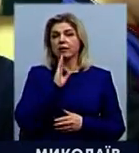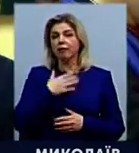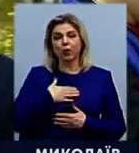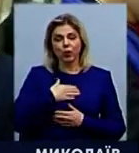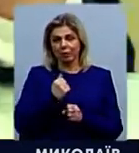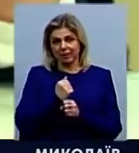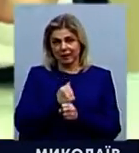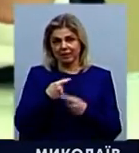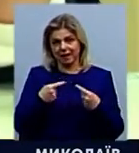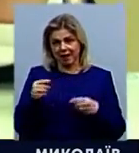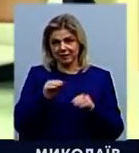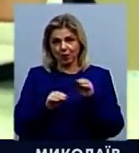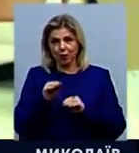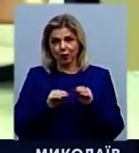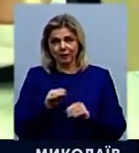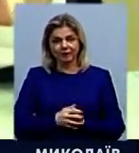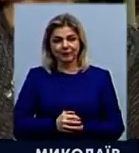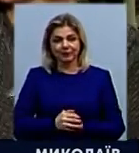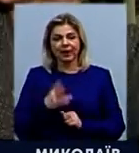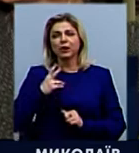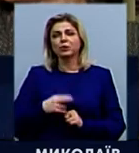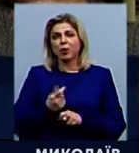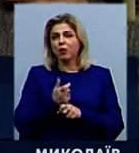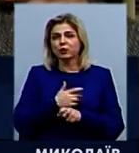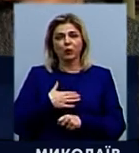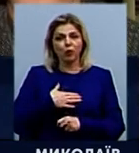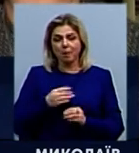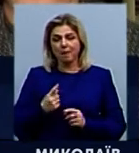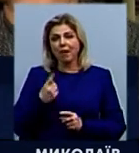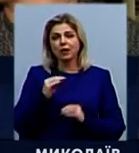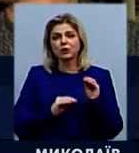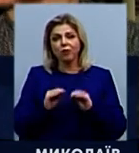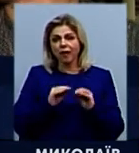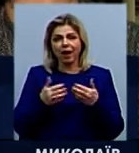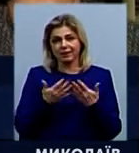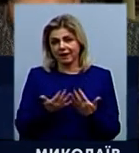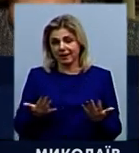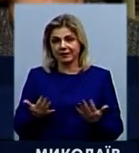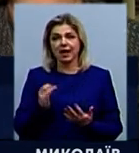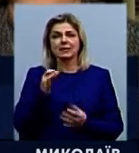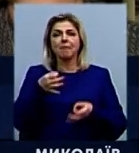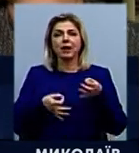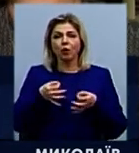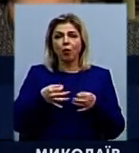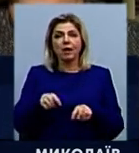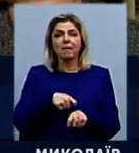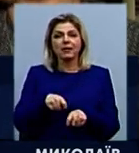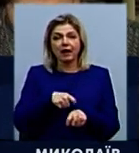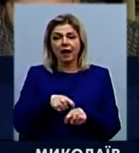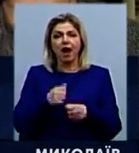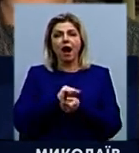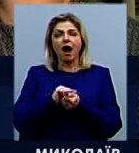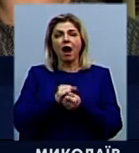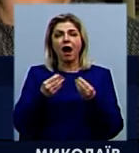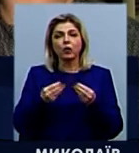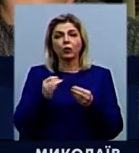любить виготовляти порубки. Вона нас дуже любить майструвати різні такі штучки з природних матеріалів, з картону і